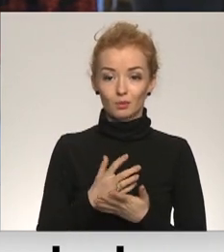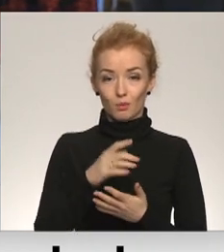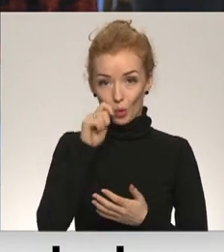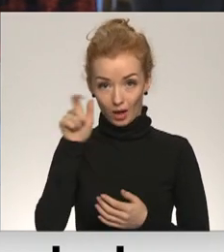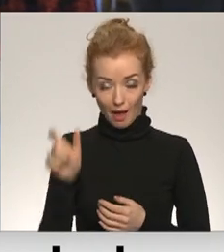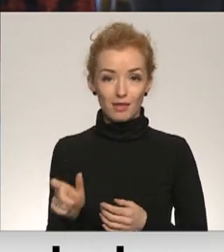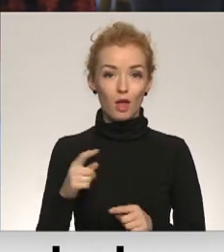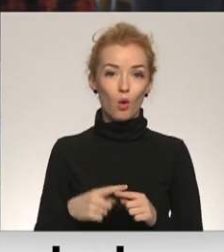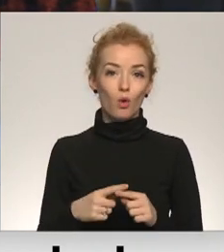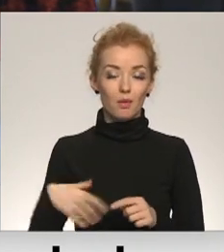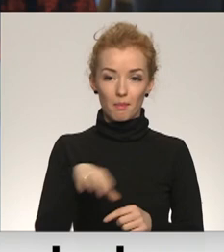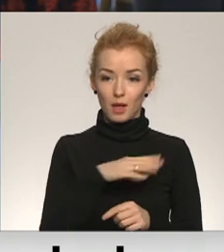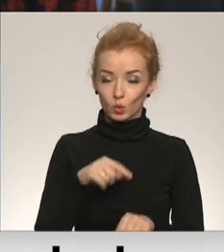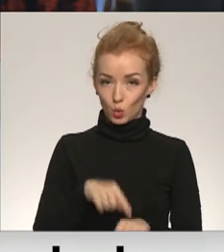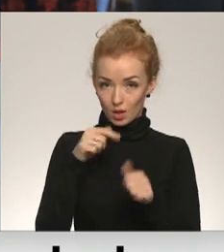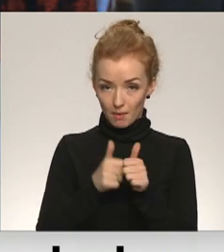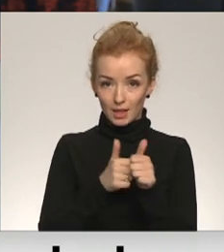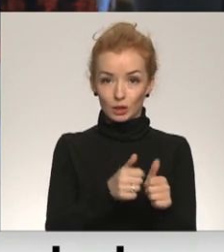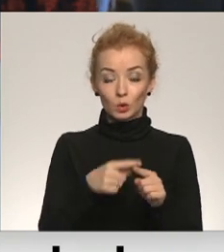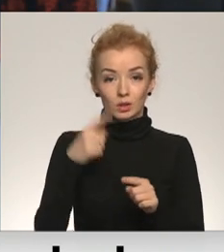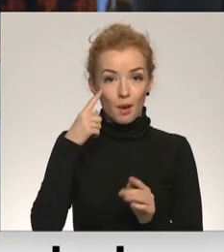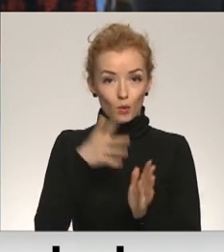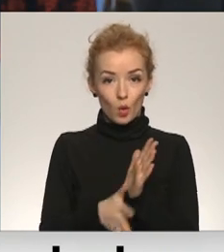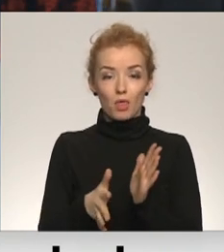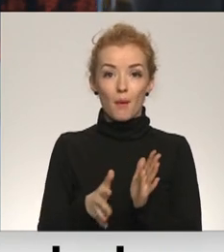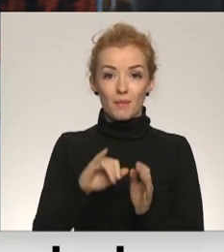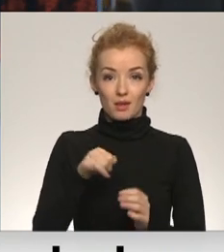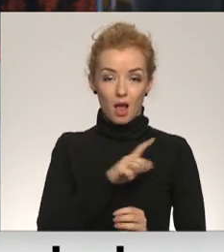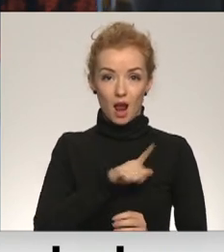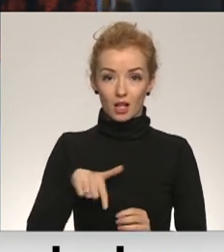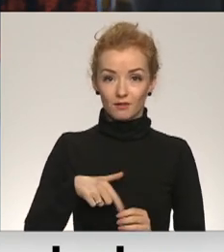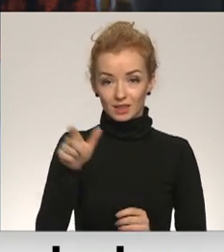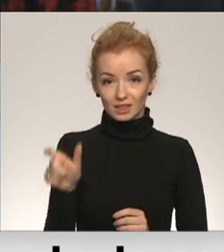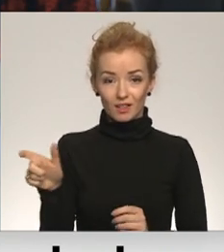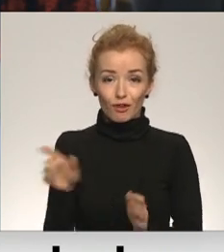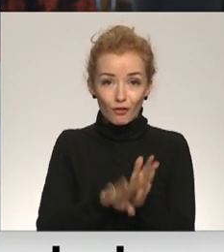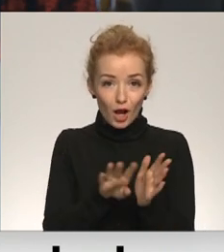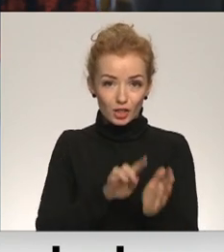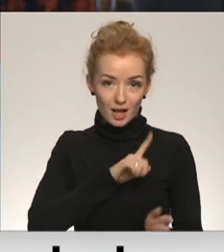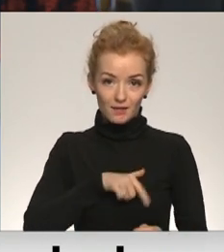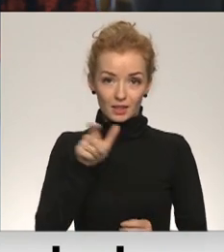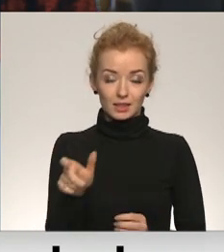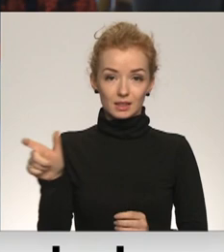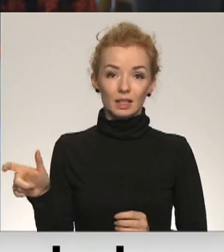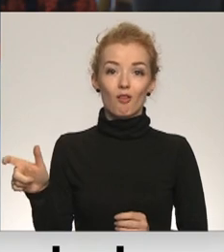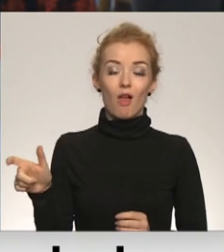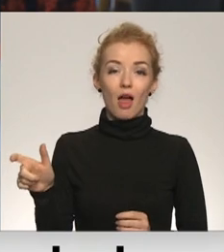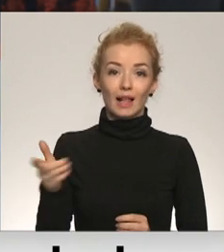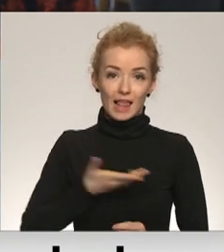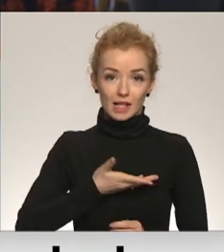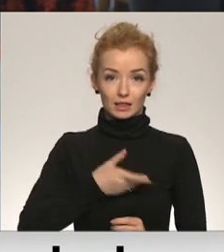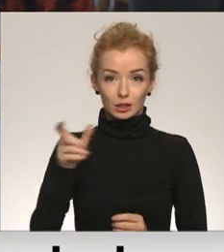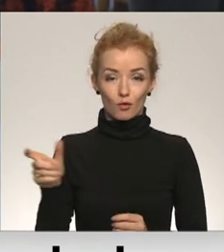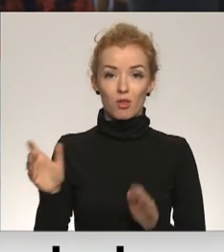mēs visi jūtam un sapratam, ka ja jau Latvijas cilvēki, parasti Latvijas cilvēki iedzīvotāji